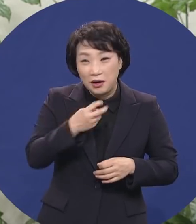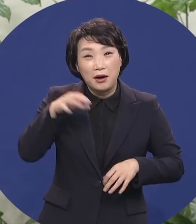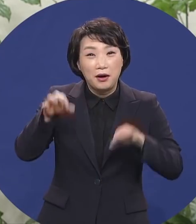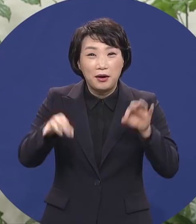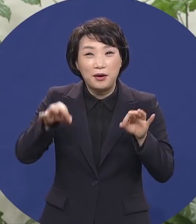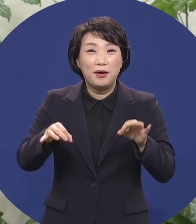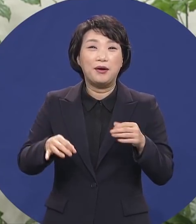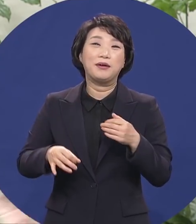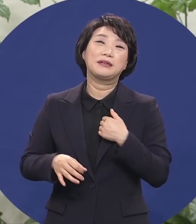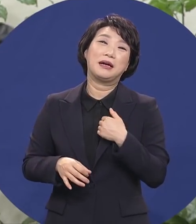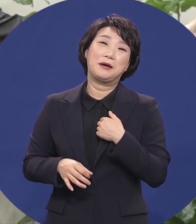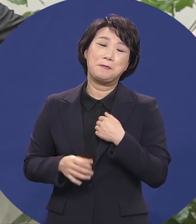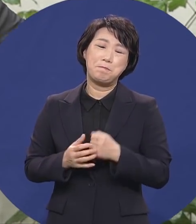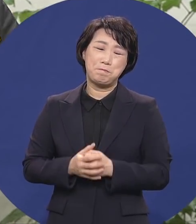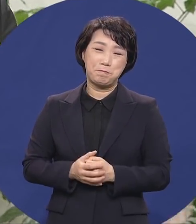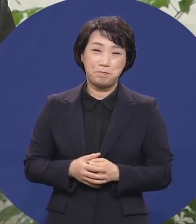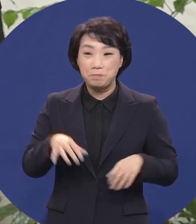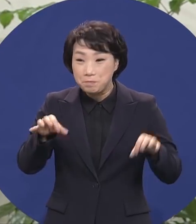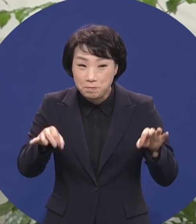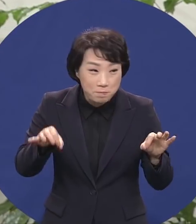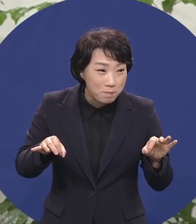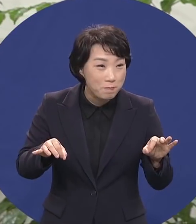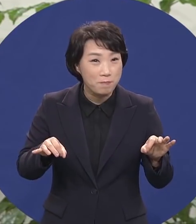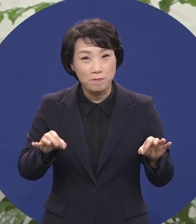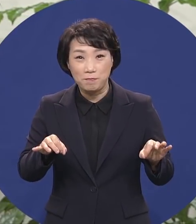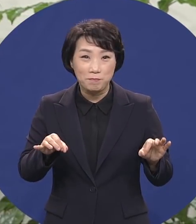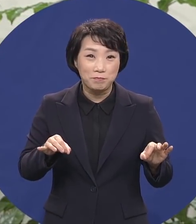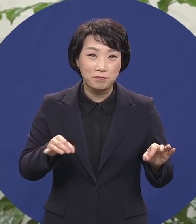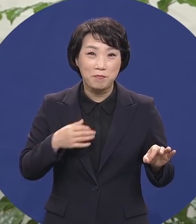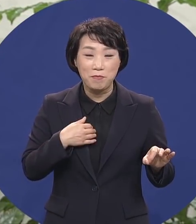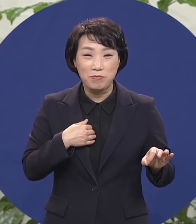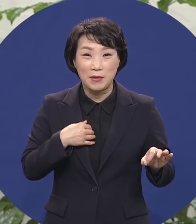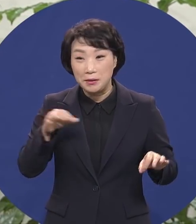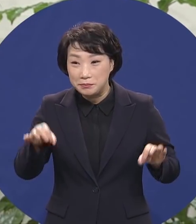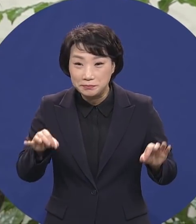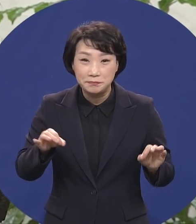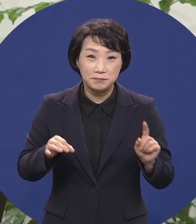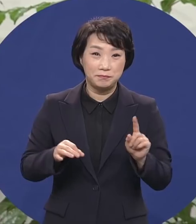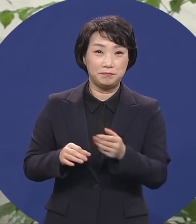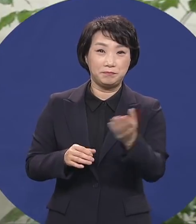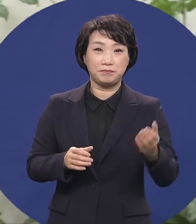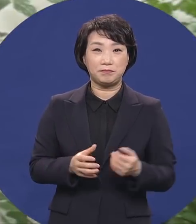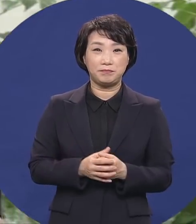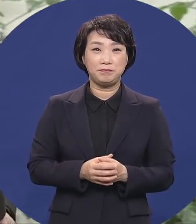있게 조정되는 것이냐? 어느 것이냐 그 말이죠. 어느 것이냐?